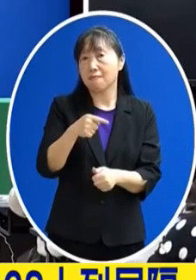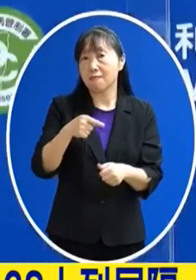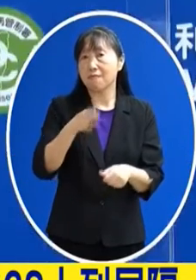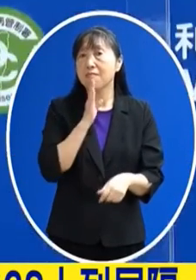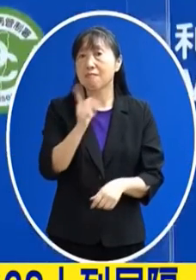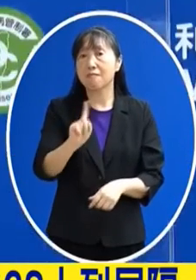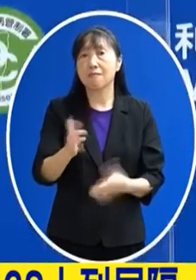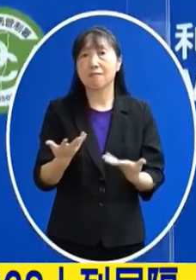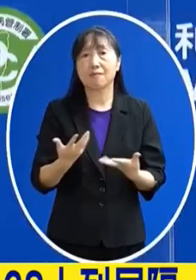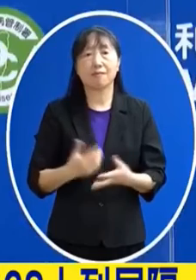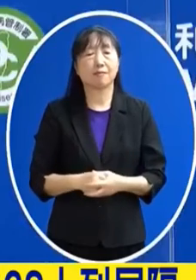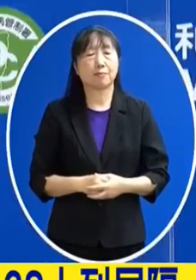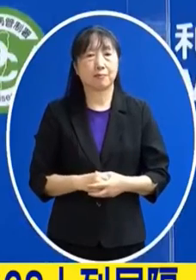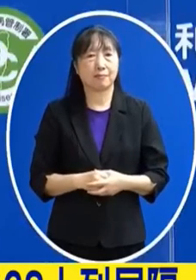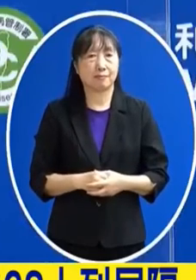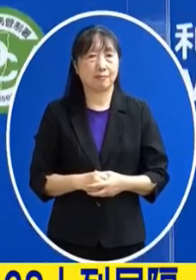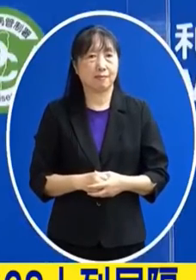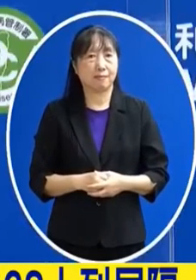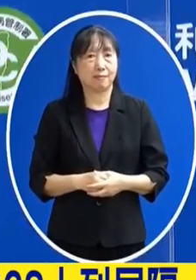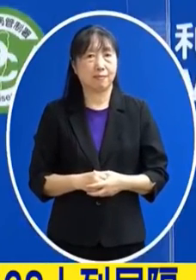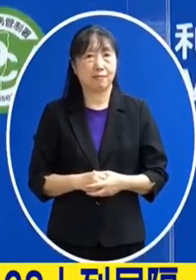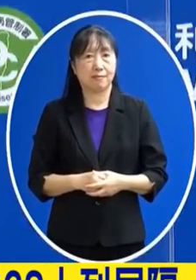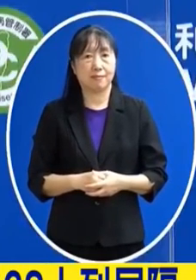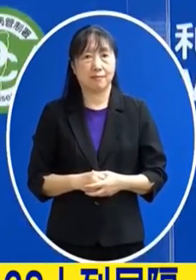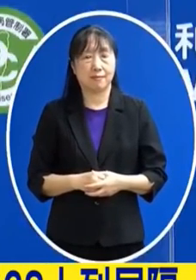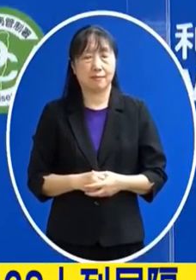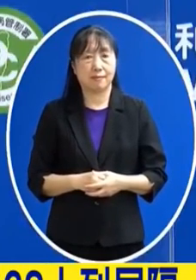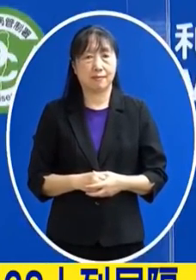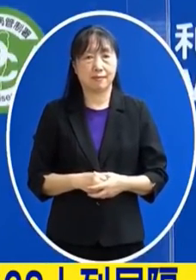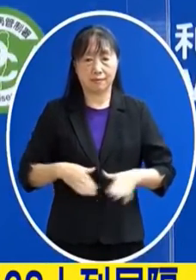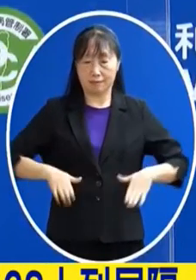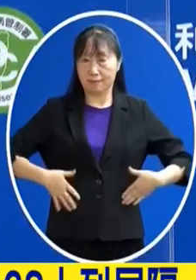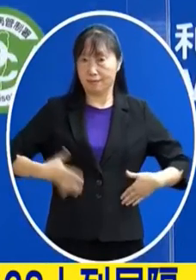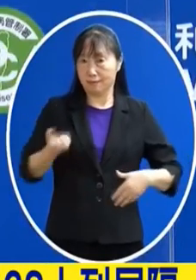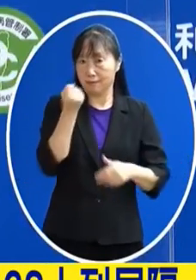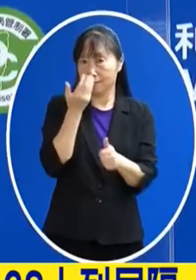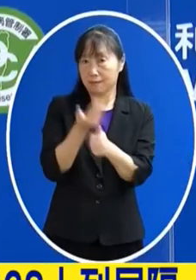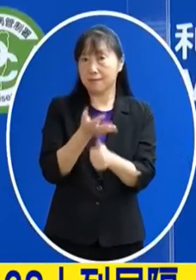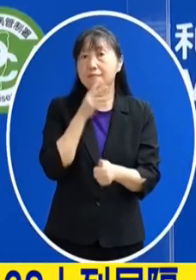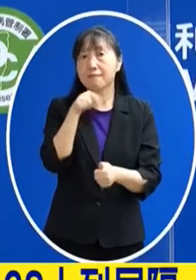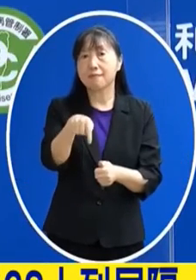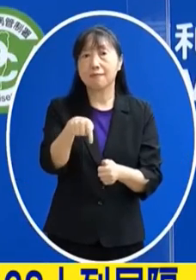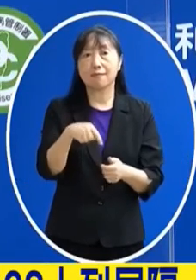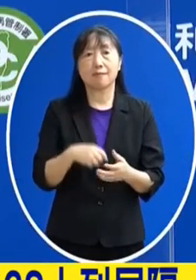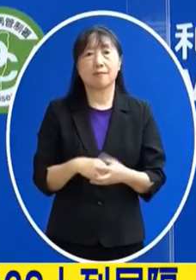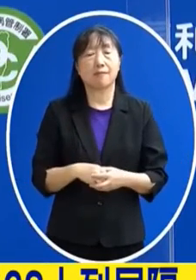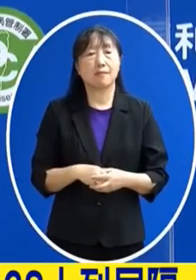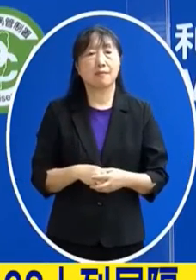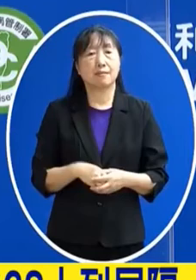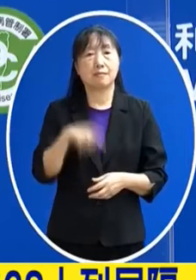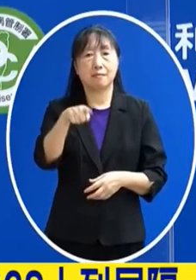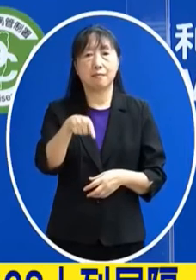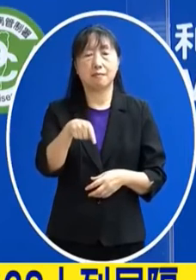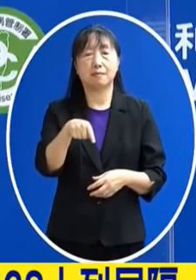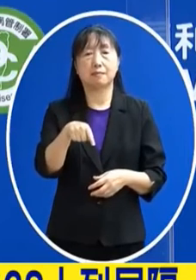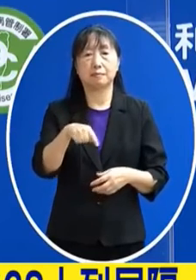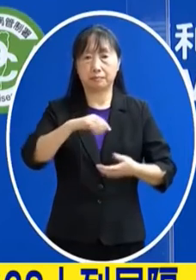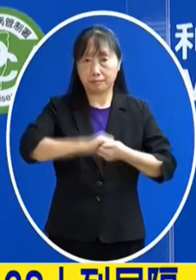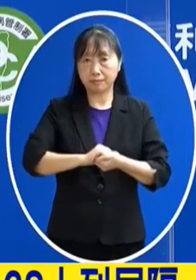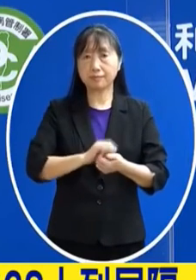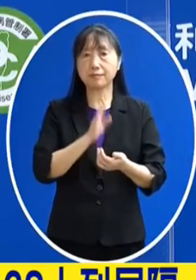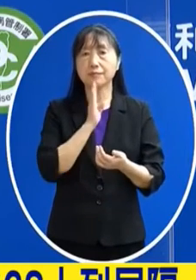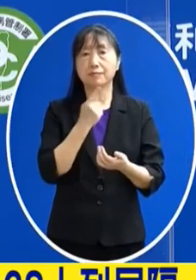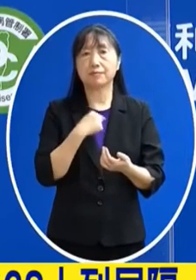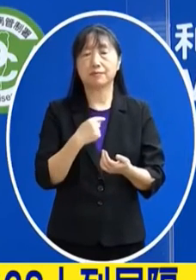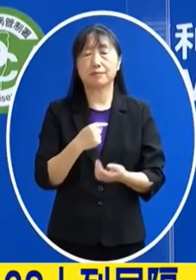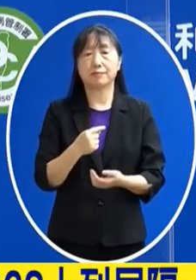谢。 那在我们的紧急授权里面，那当然，基本上要符合我